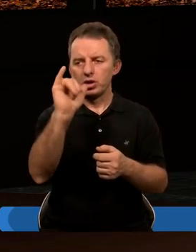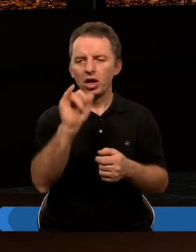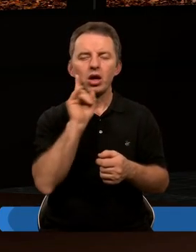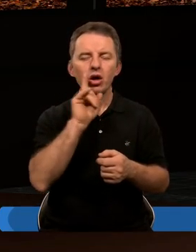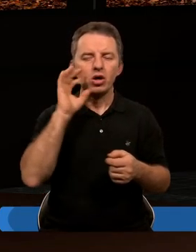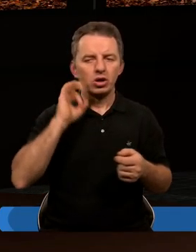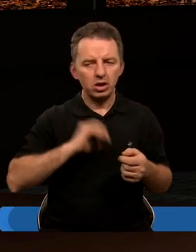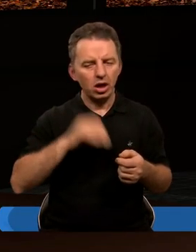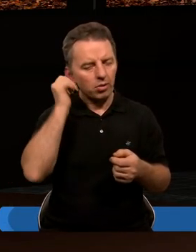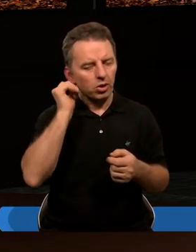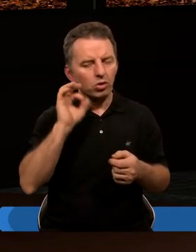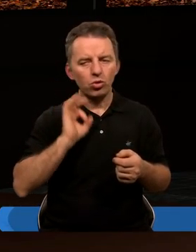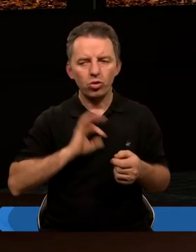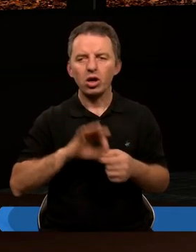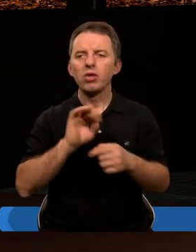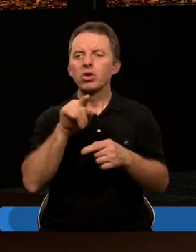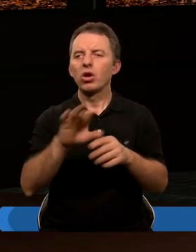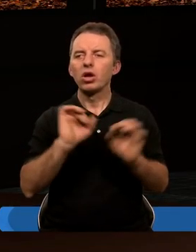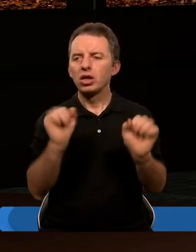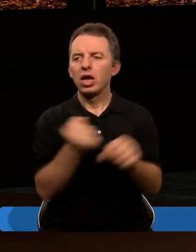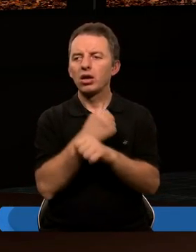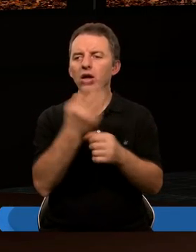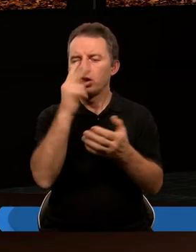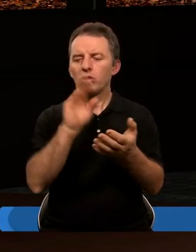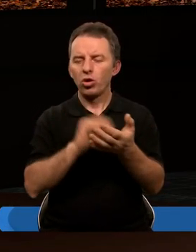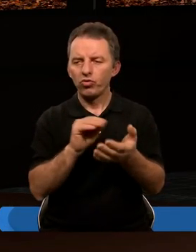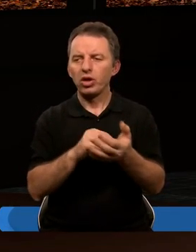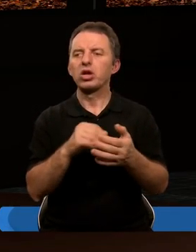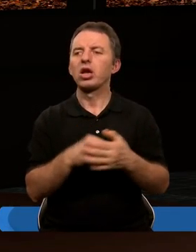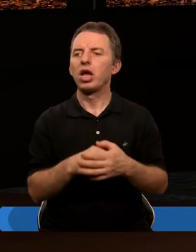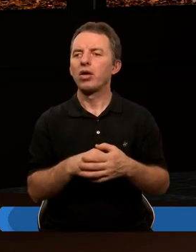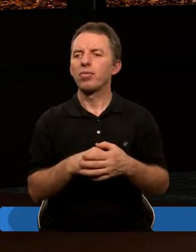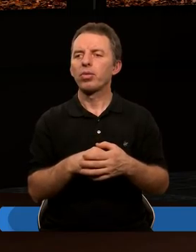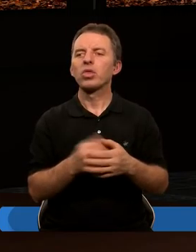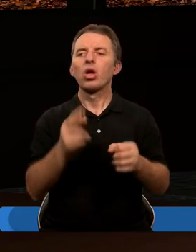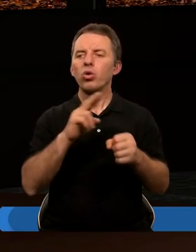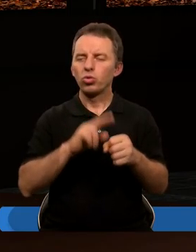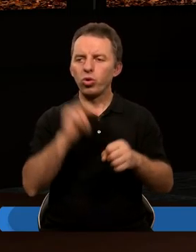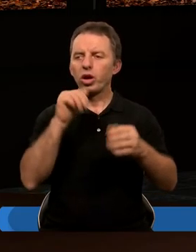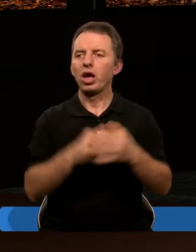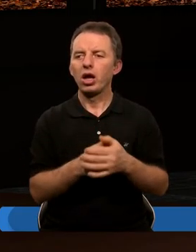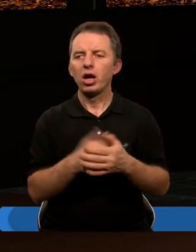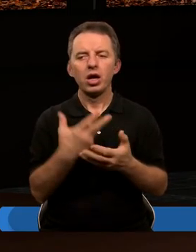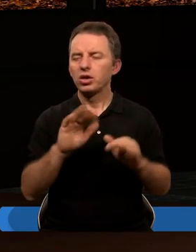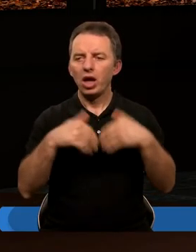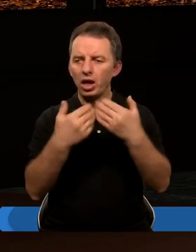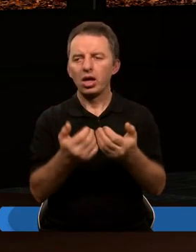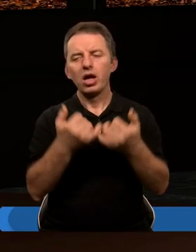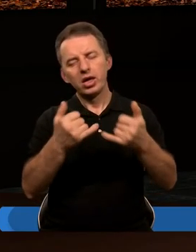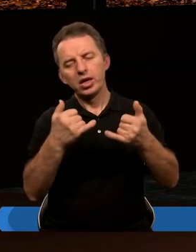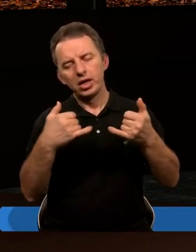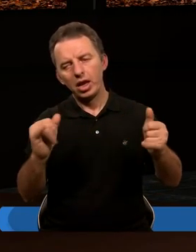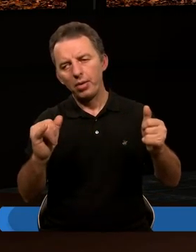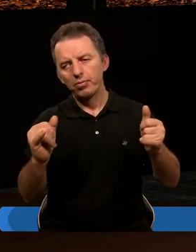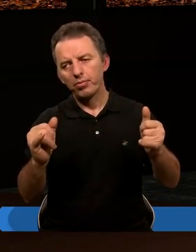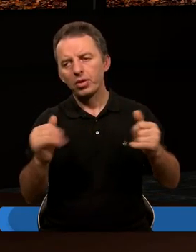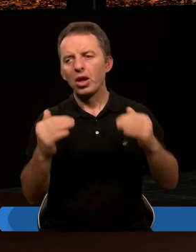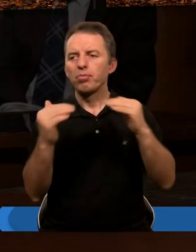synami i córkami. To jest niesamowite doświadczenie, które nie da się z innym